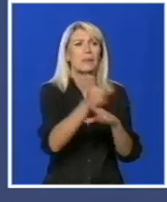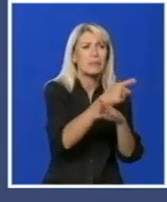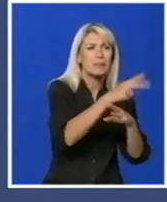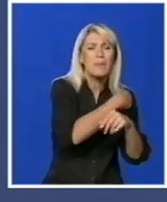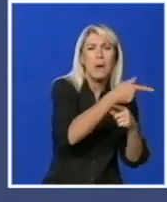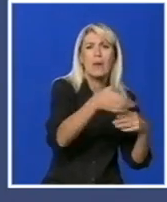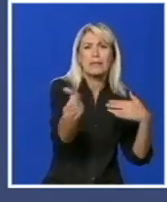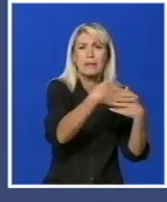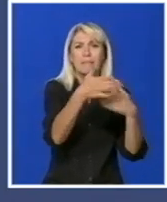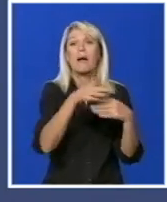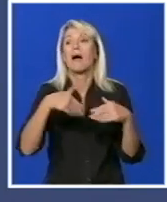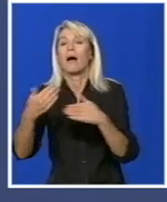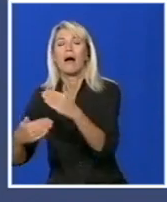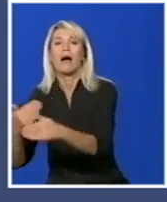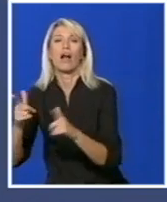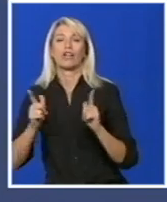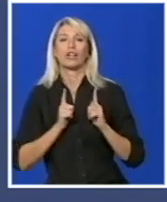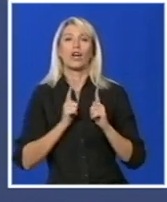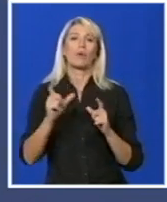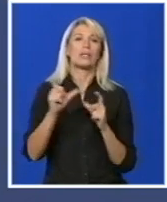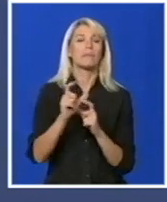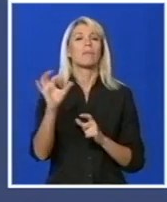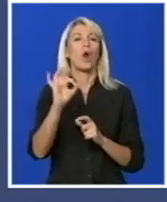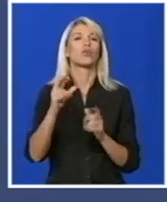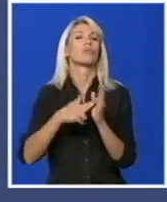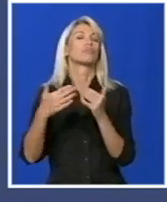i spremno dočekali septembar, oktobar, novembar i